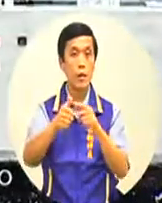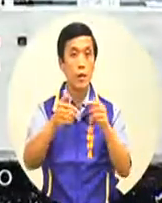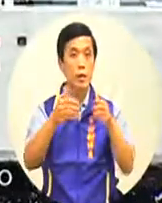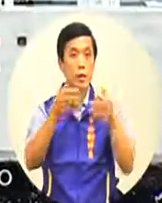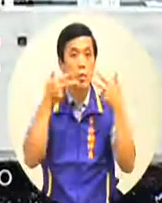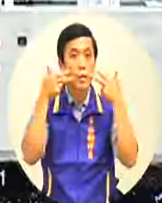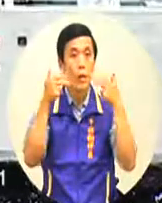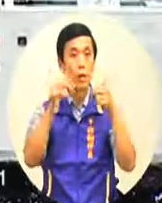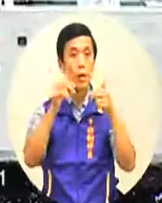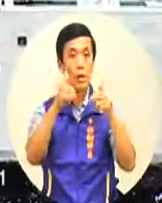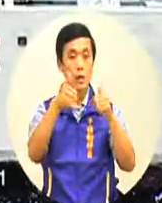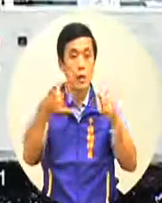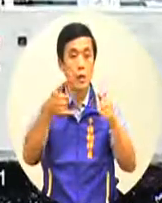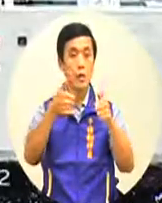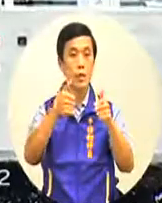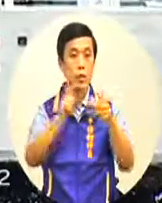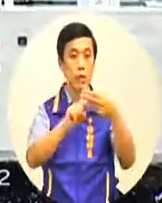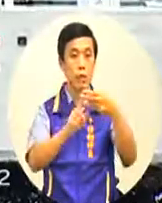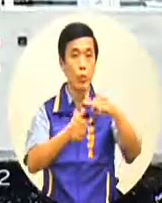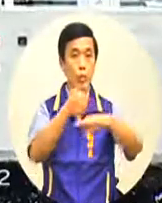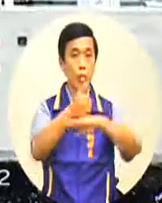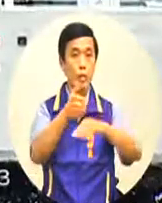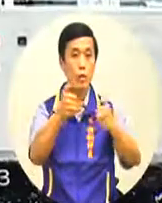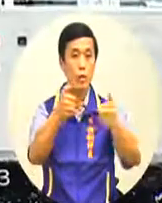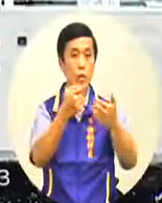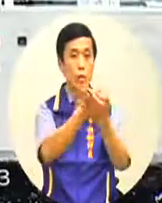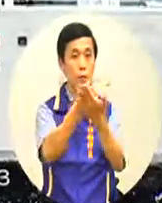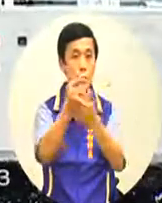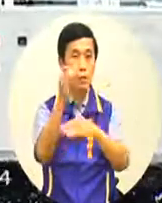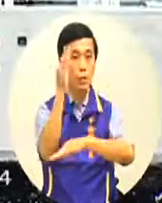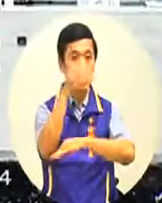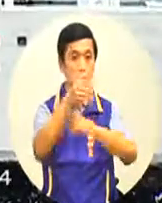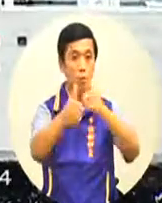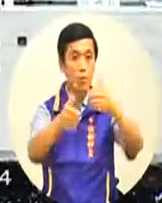席哈、各位局处所长哦，